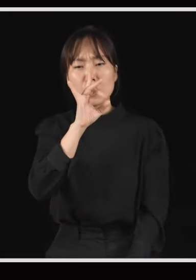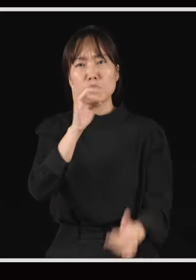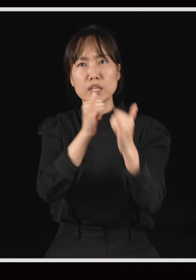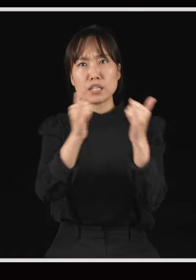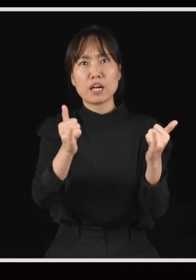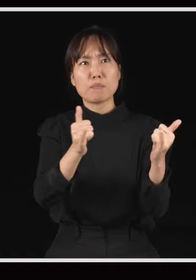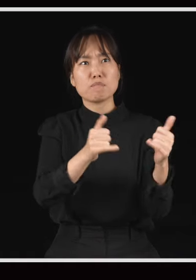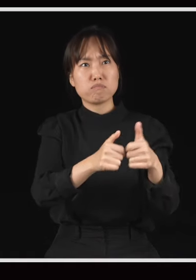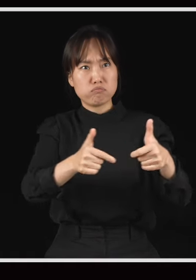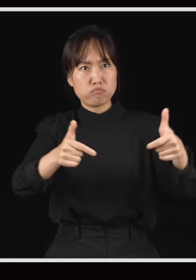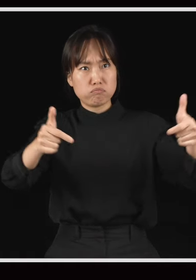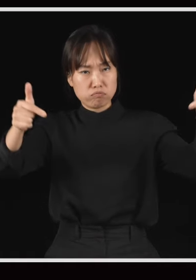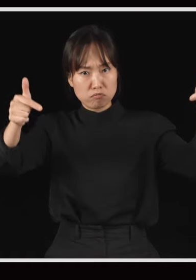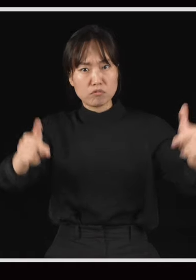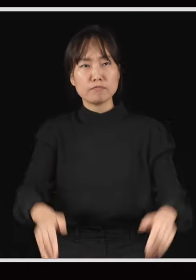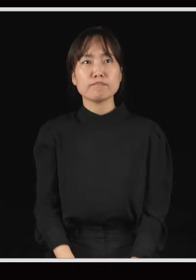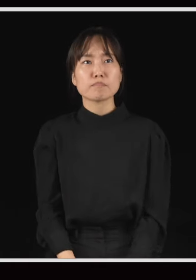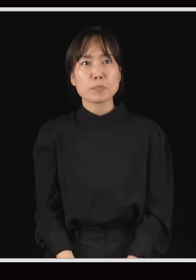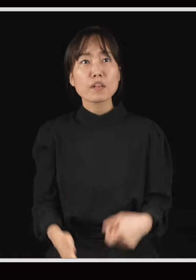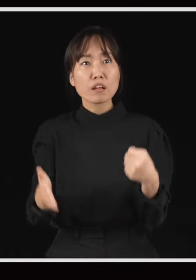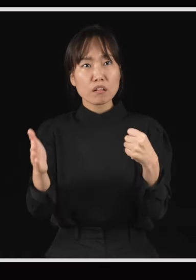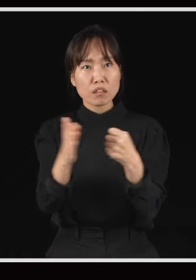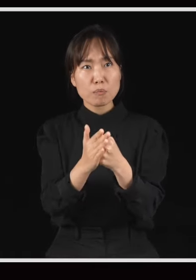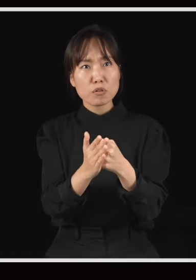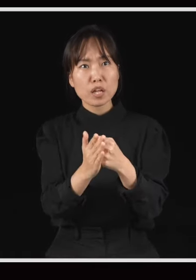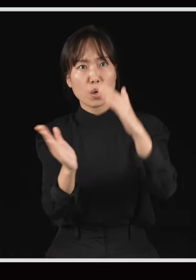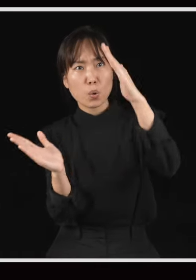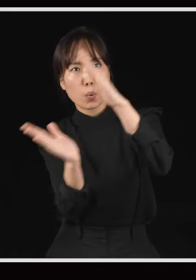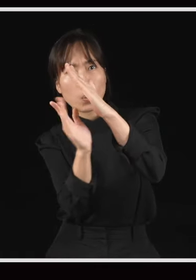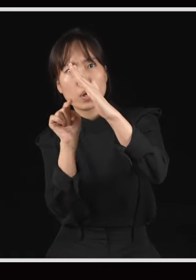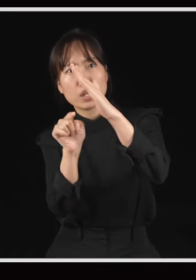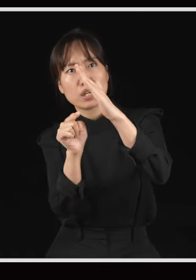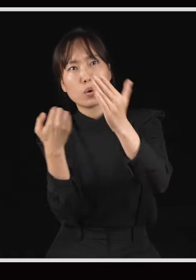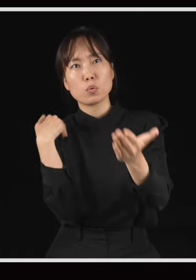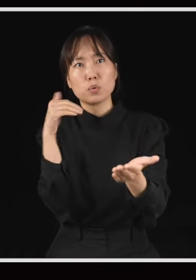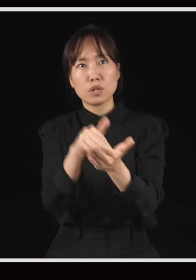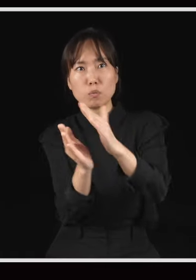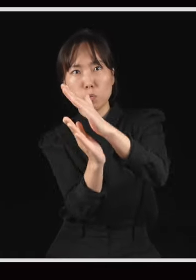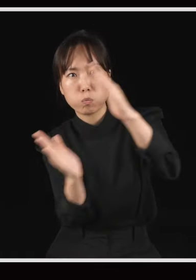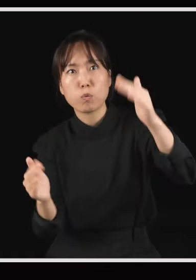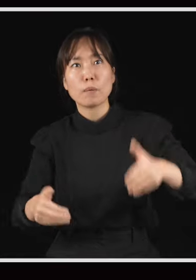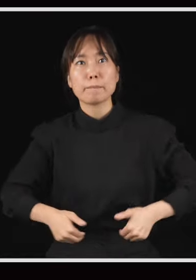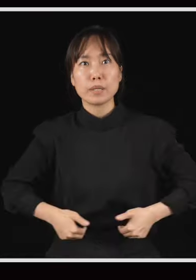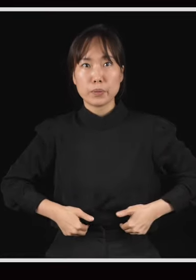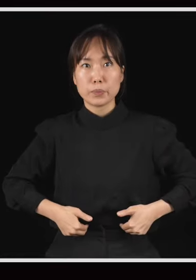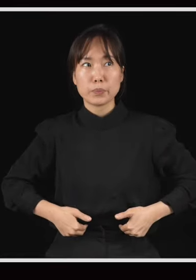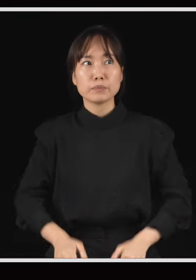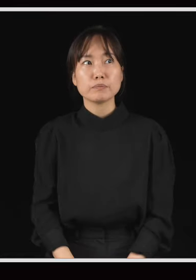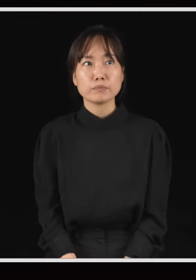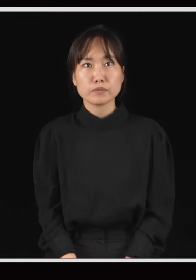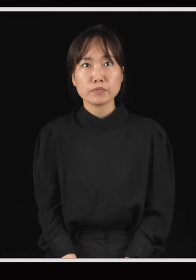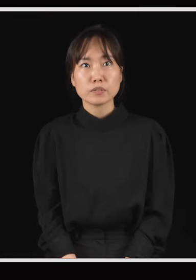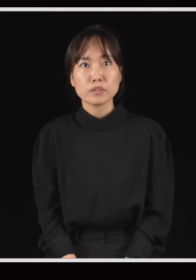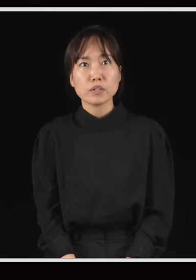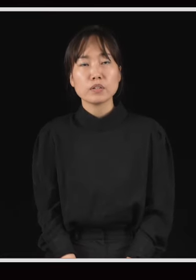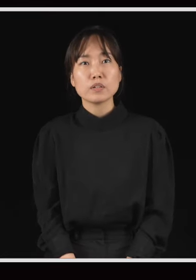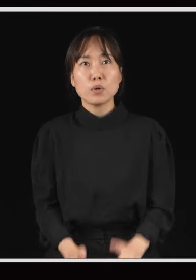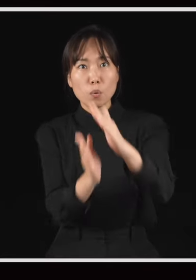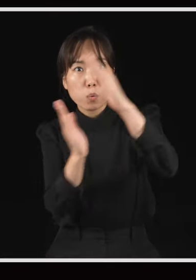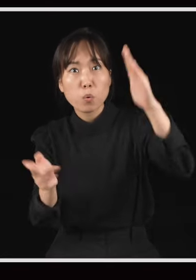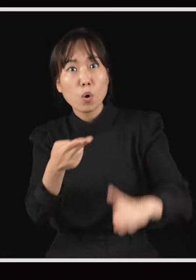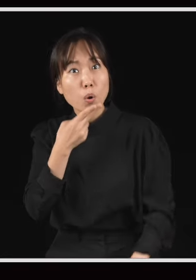있습니다. 그래서 이 빼앗긴 몰입의 통로를 우리는 되찾아야 됩니다. 그리고 이 몰입의 통로를 되찾아야 우리는 치매를 예방할 수